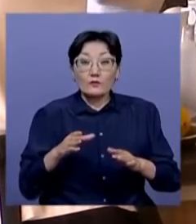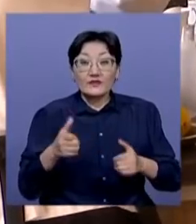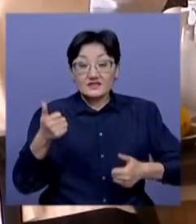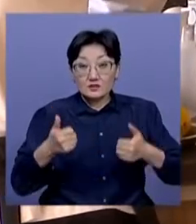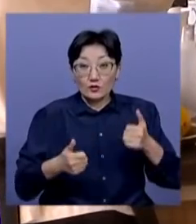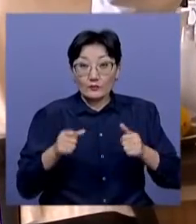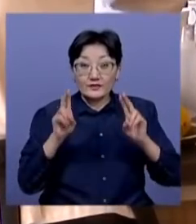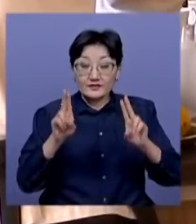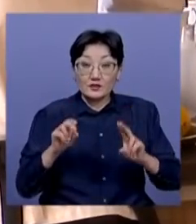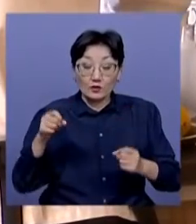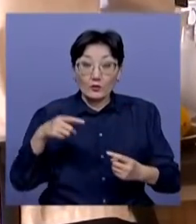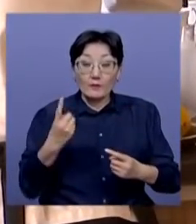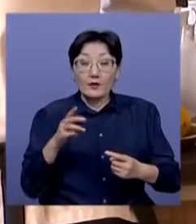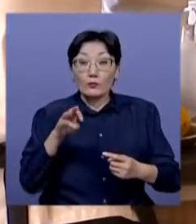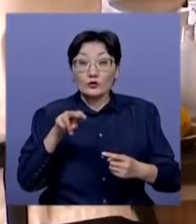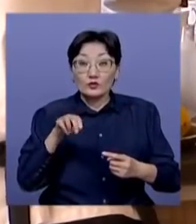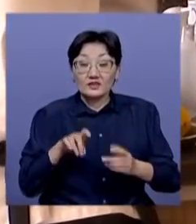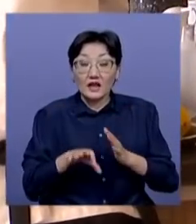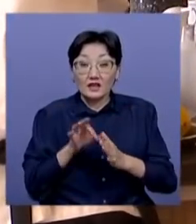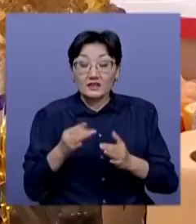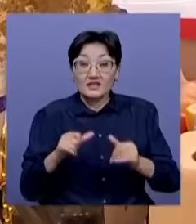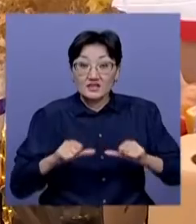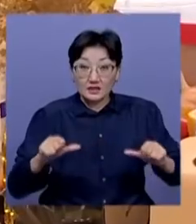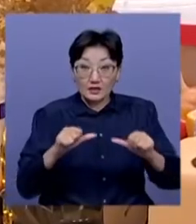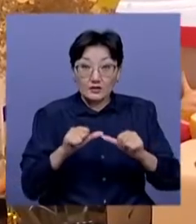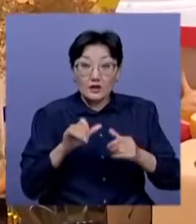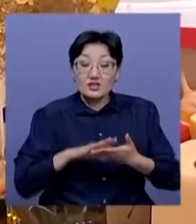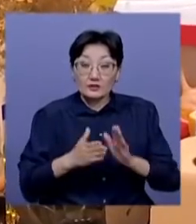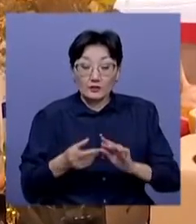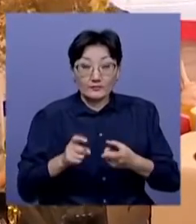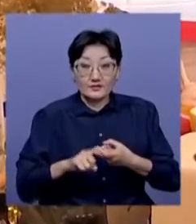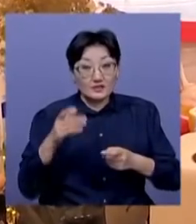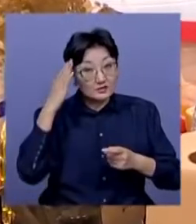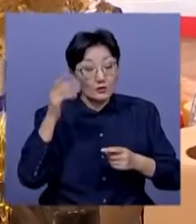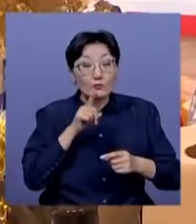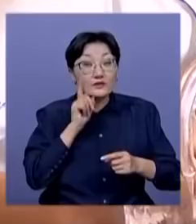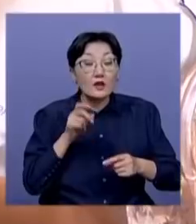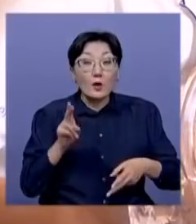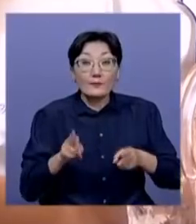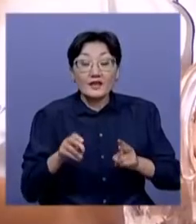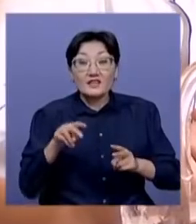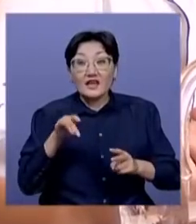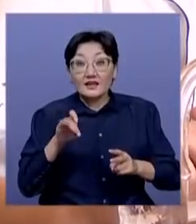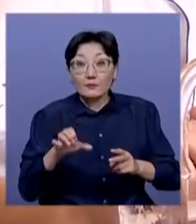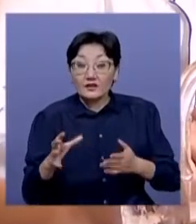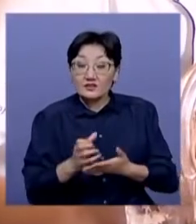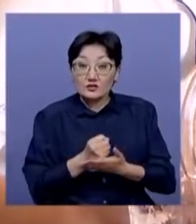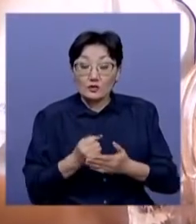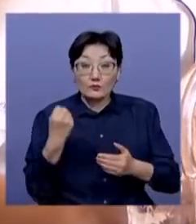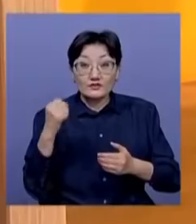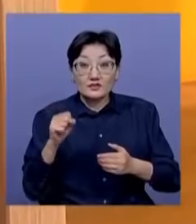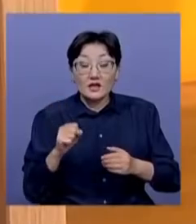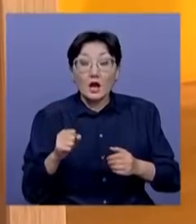стандарты бойынша бірақ модульді алдық, себебі қазір карантин болғандықтан. Байқауда талантты жас аспаз Нариман Узоров жеңіске жетті.